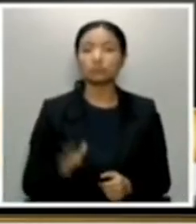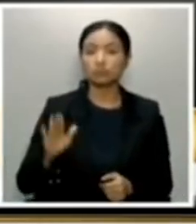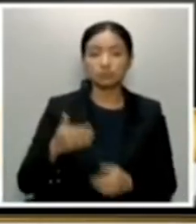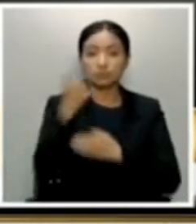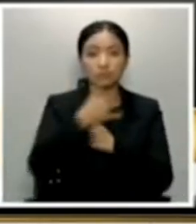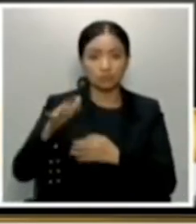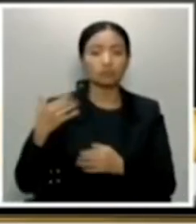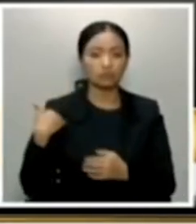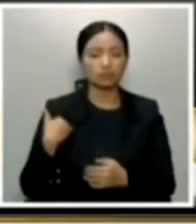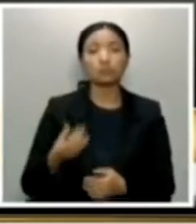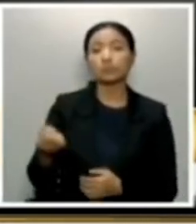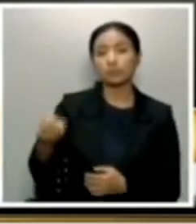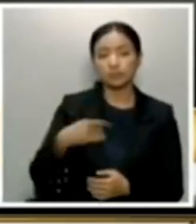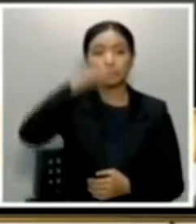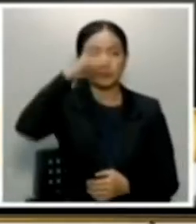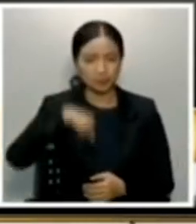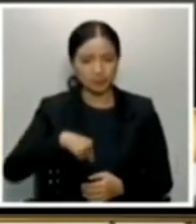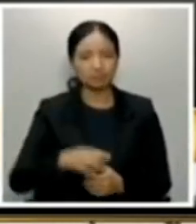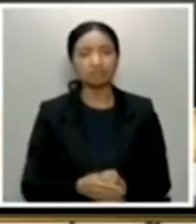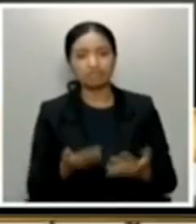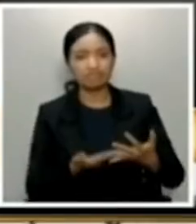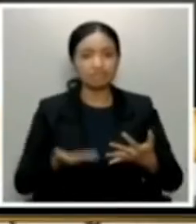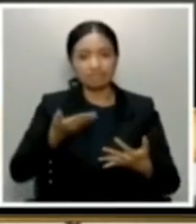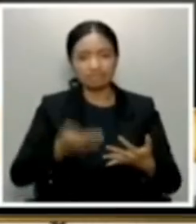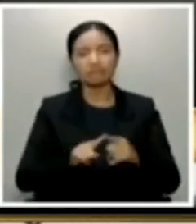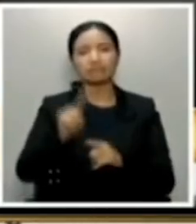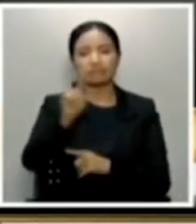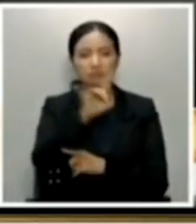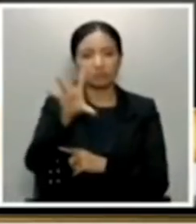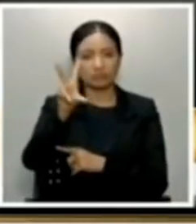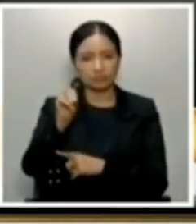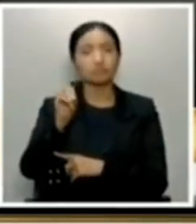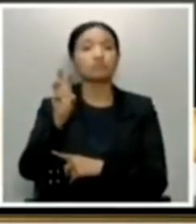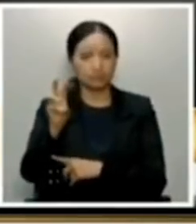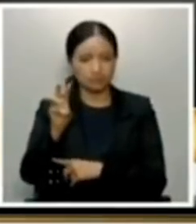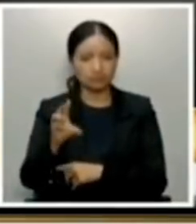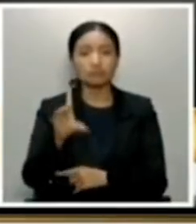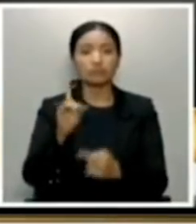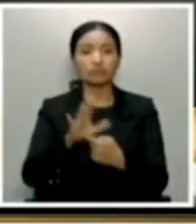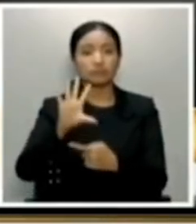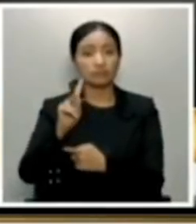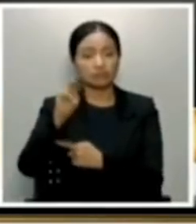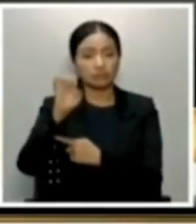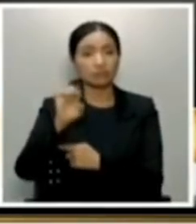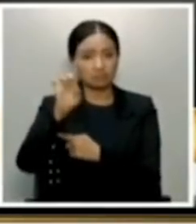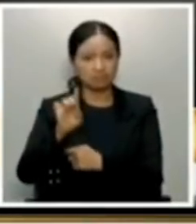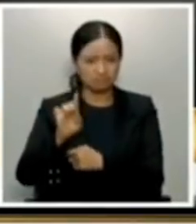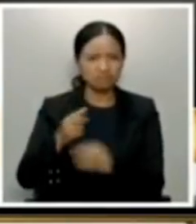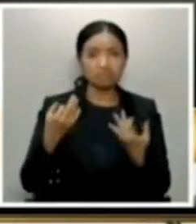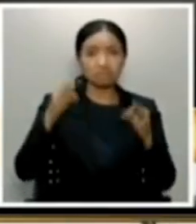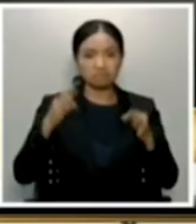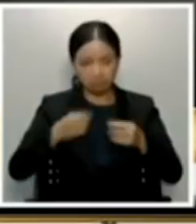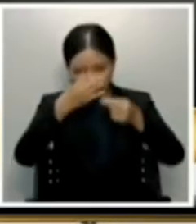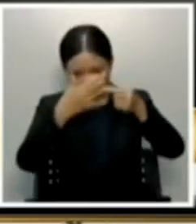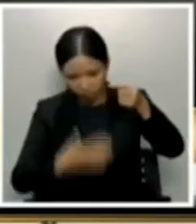Borders บอกว่าไทยรั้งอันดับ136ในดัชนีเสรีภาพสื่อ136จาก